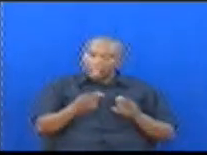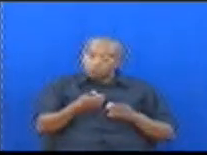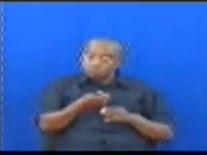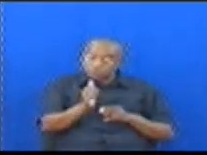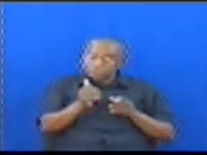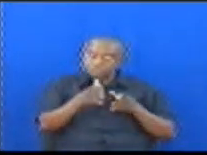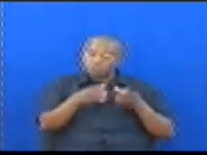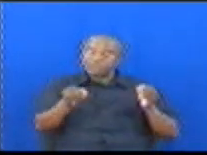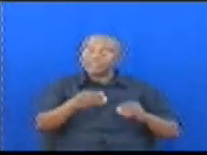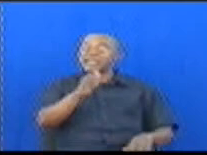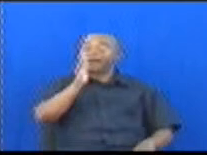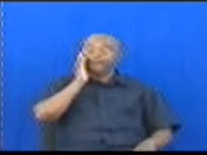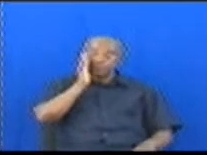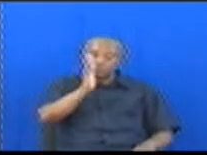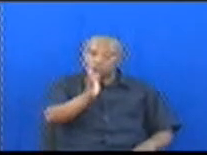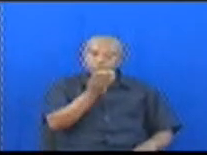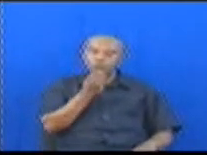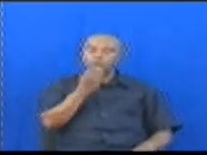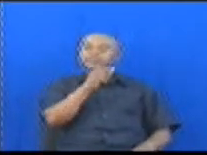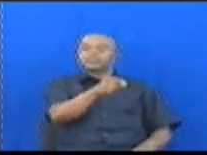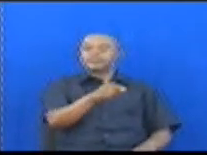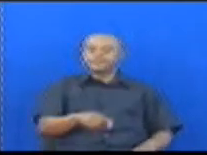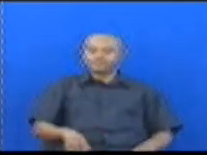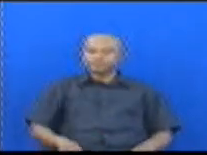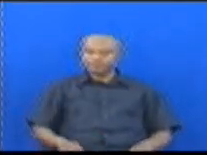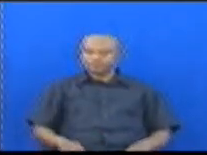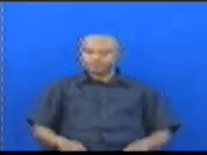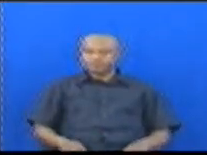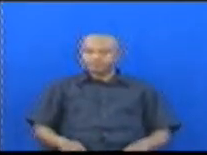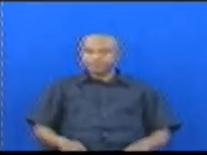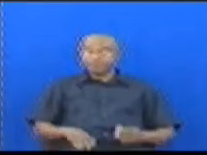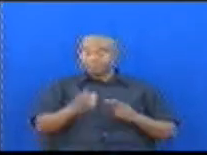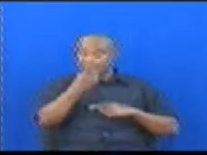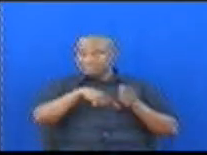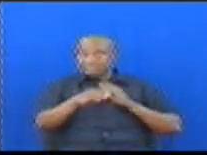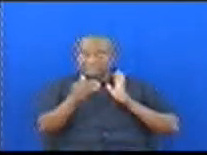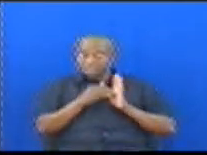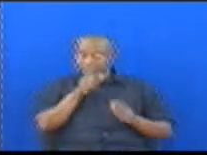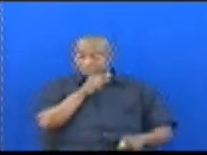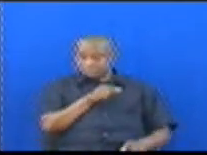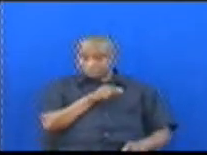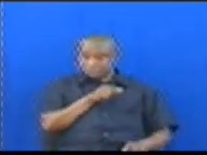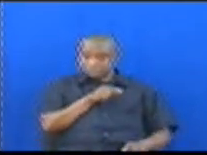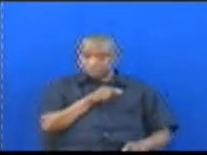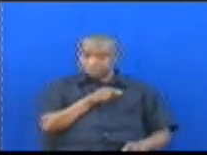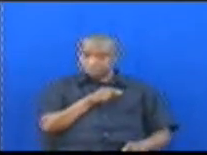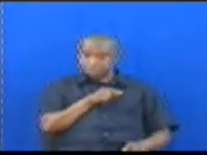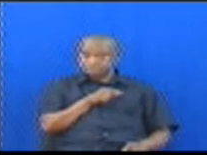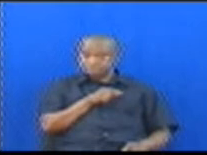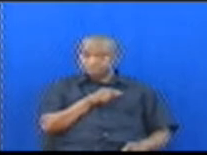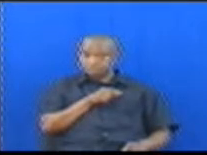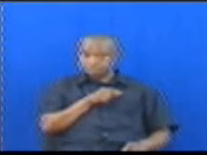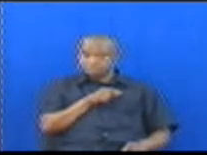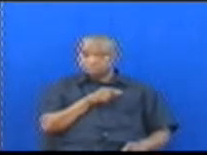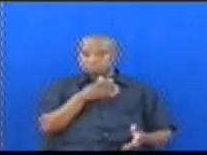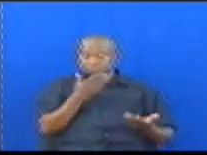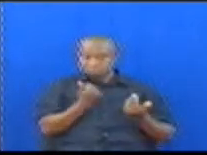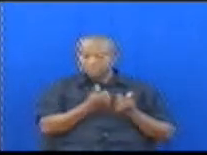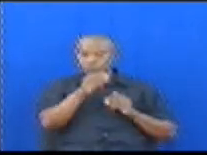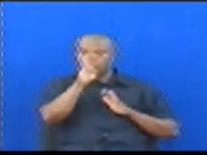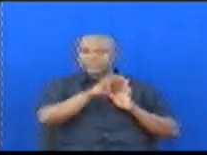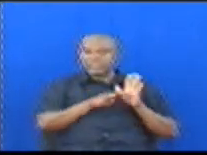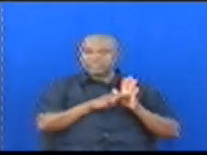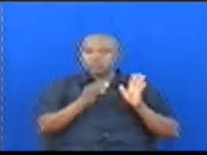hayo husika. Na katika sheria jinsi zinavyotungwa na namna gani taratibu za